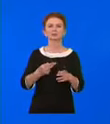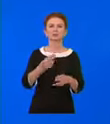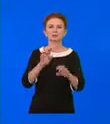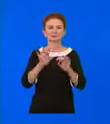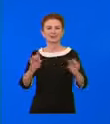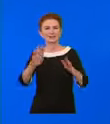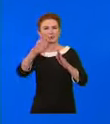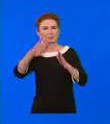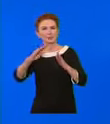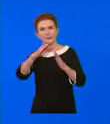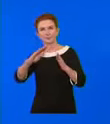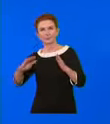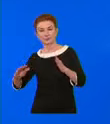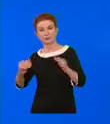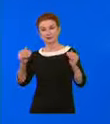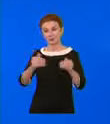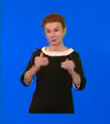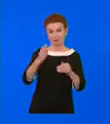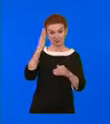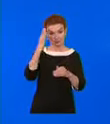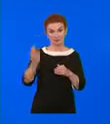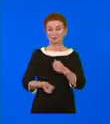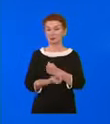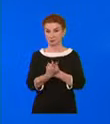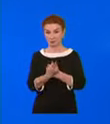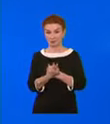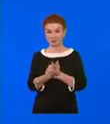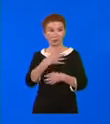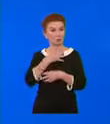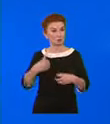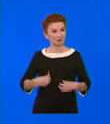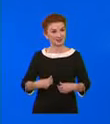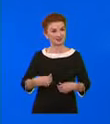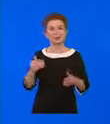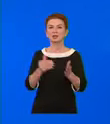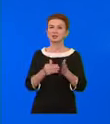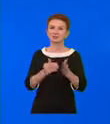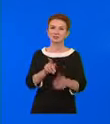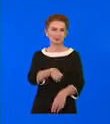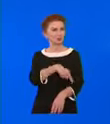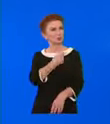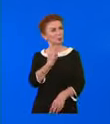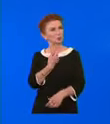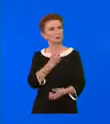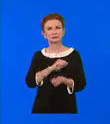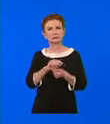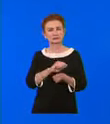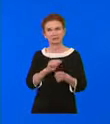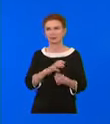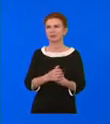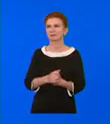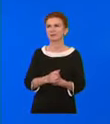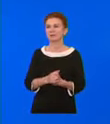że z konsekwencjami dla gospodarki będziemy musieli sobie radzić dłużej. I dlatego na takie pytanie o